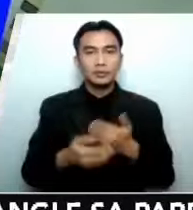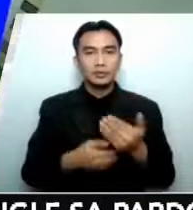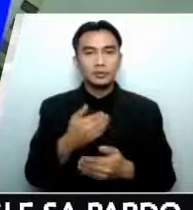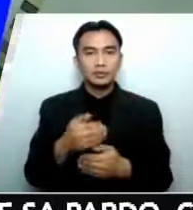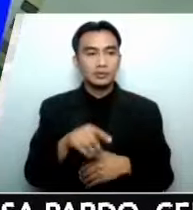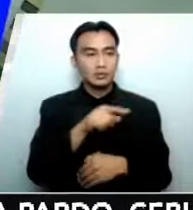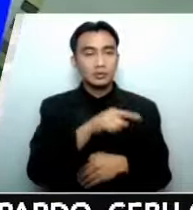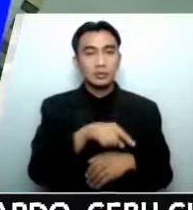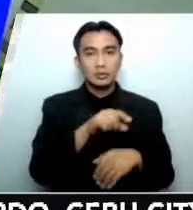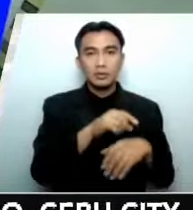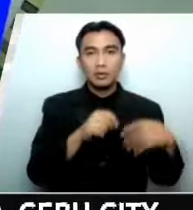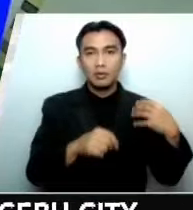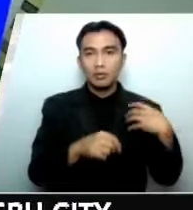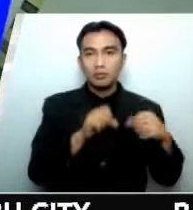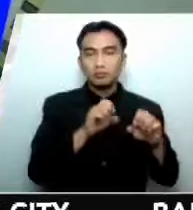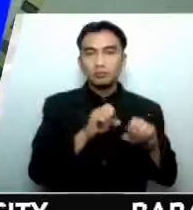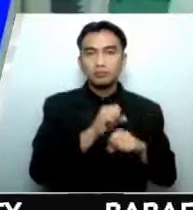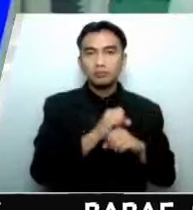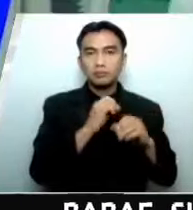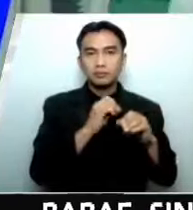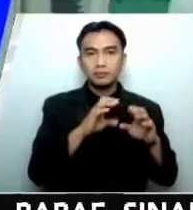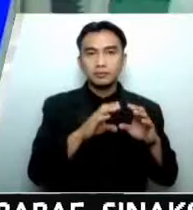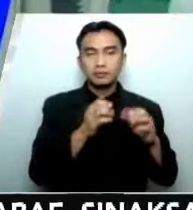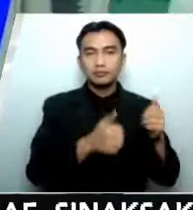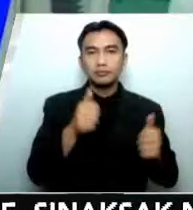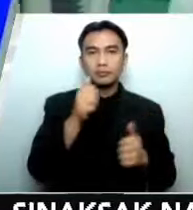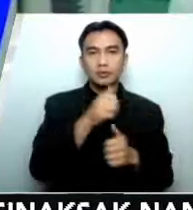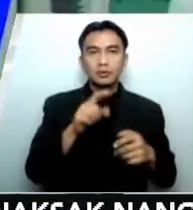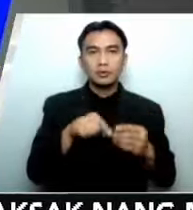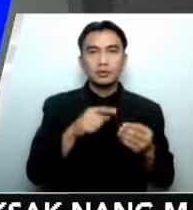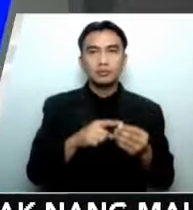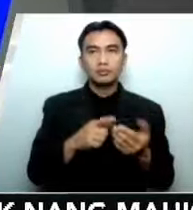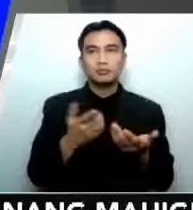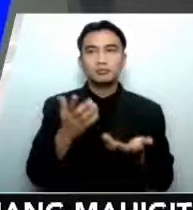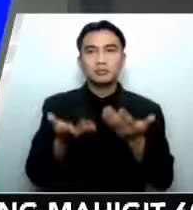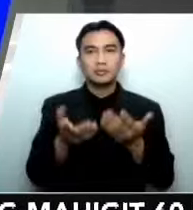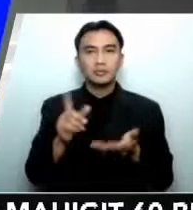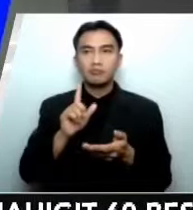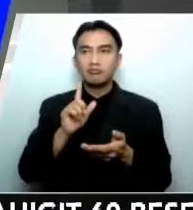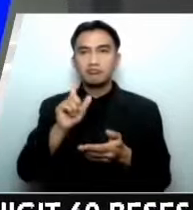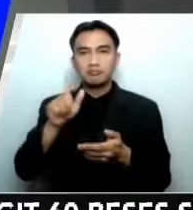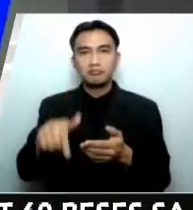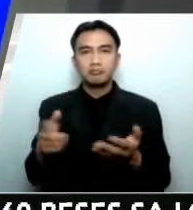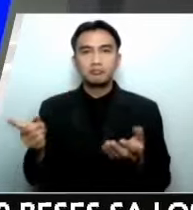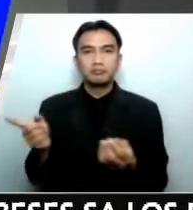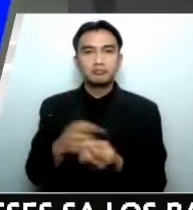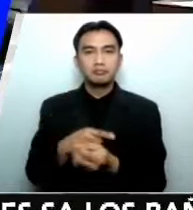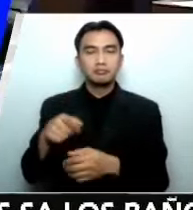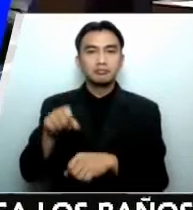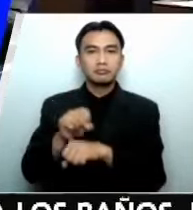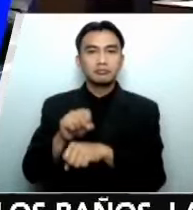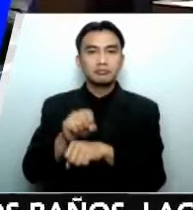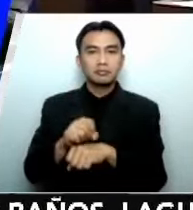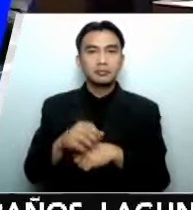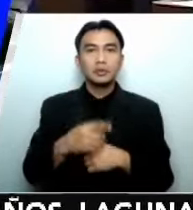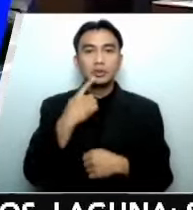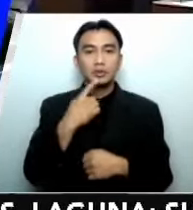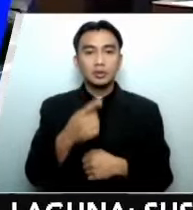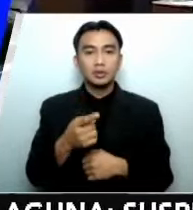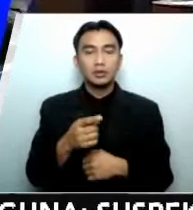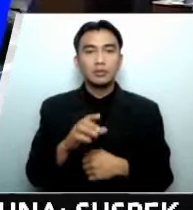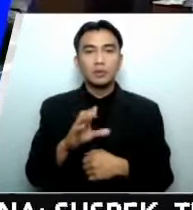na magpasahod sa halagang mauuwi sa pagkatanggal sa trabaho ng ilan. Sabi naman ng Philippine Chamber of Commerce and Industry, dapat ipaubayan